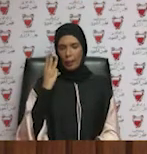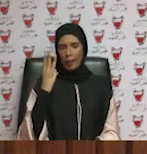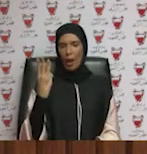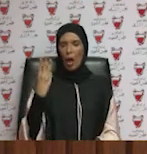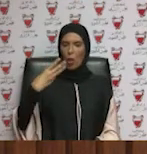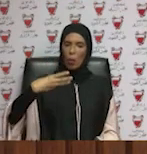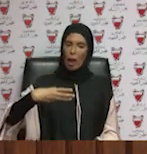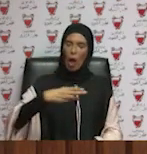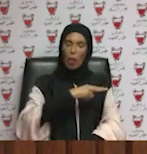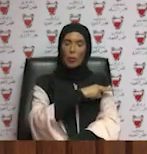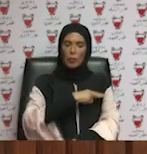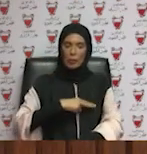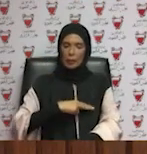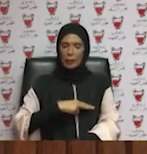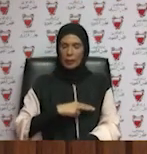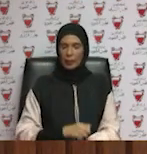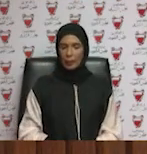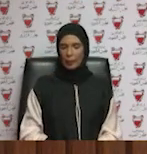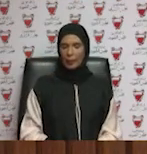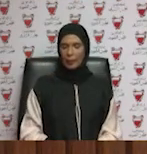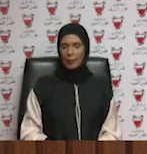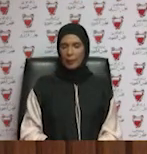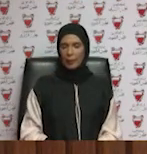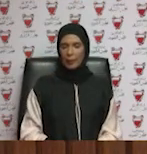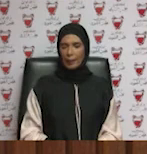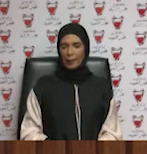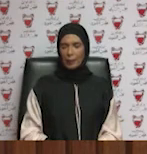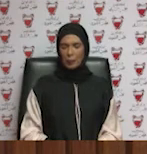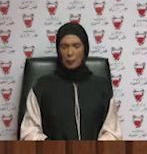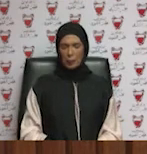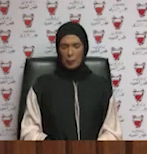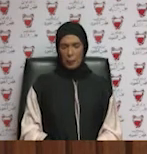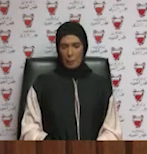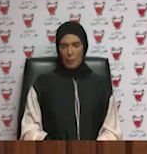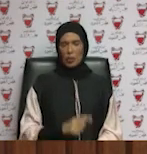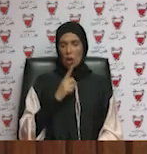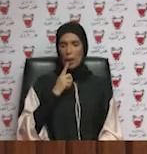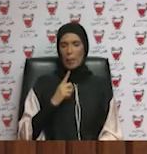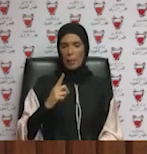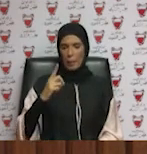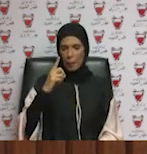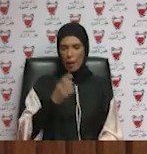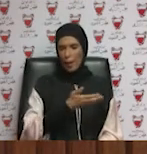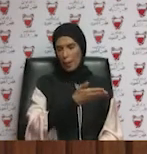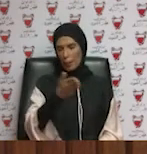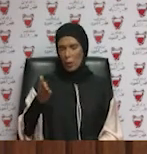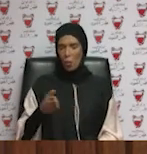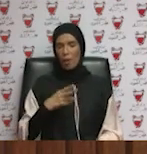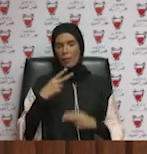33 وغير الموافقين 2، وإن شاء الله يعني أغلبية